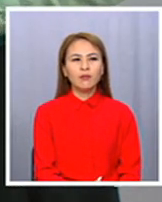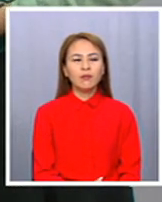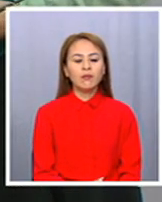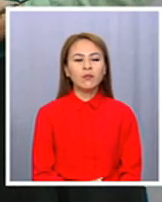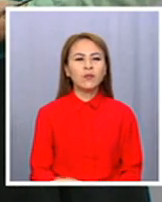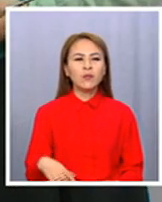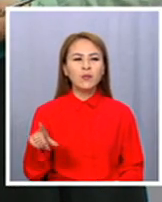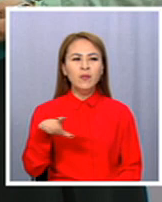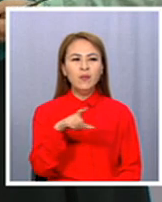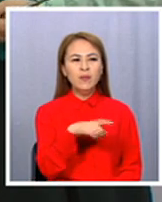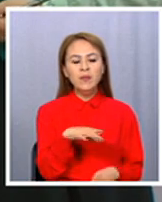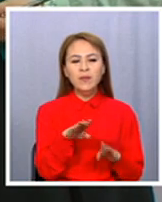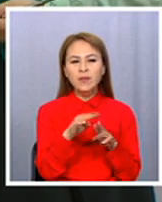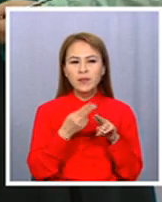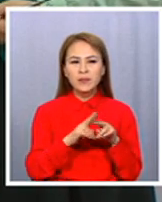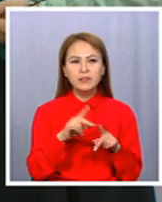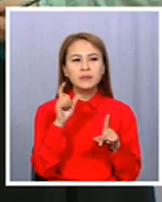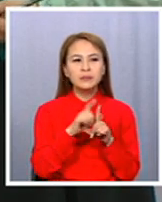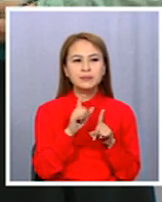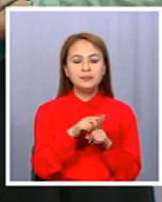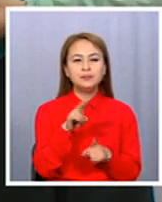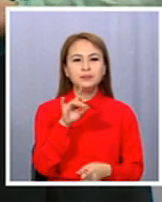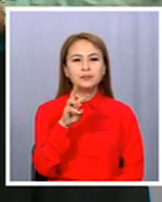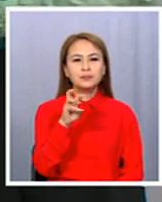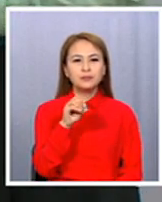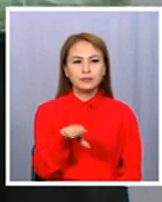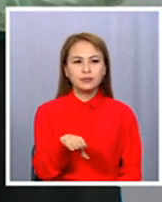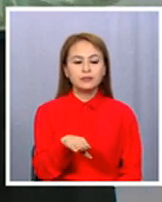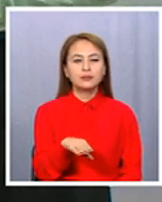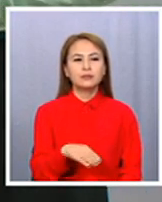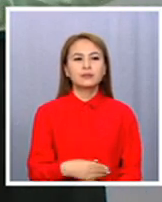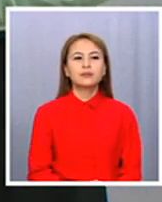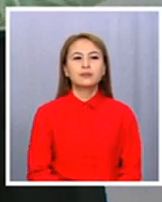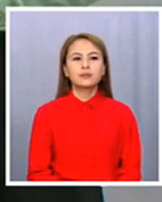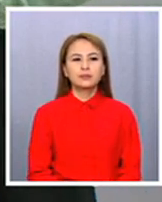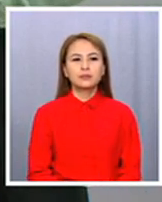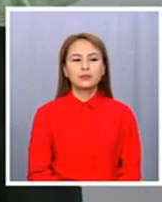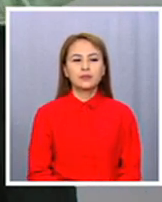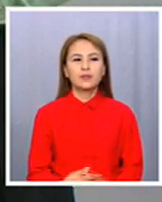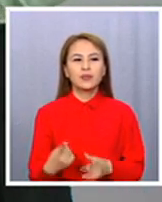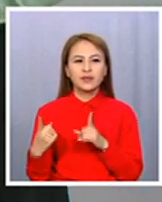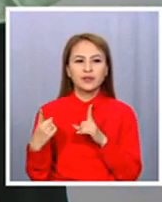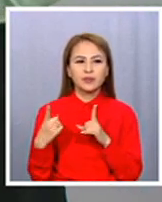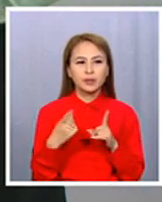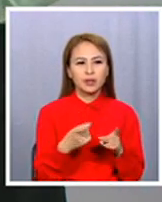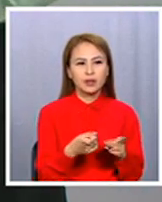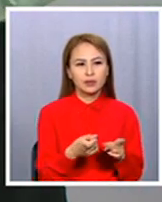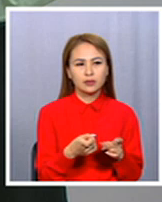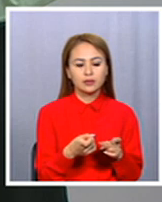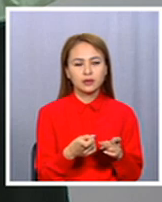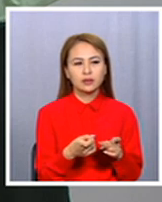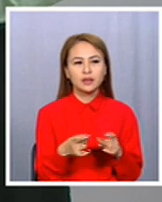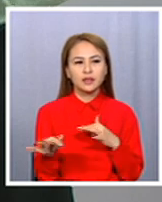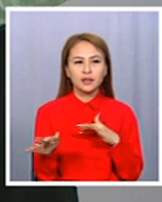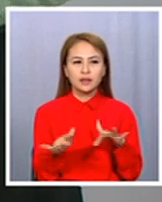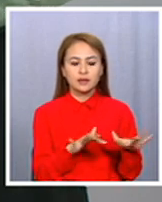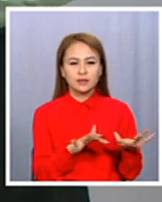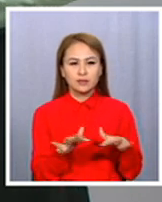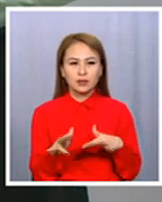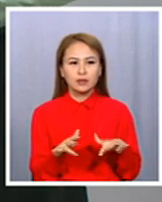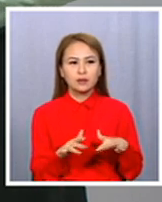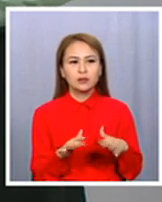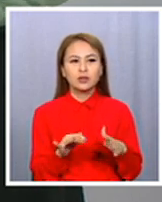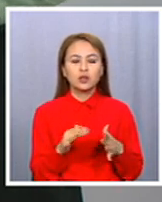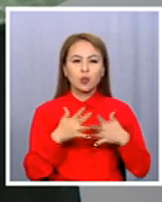Река – это слово-предмет, имя существительное. Выбегает – это слово-действие, глагол.